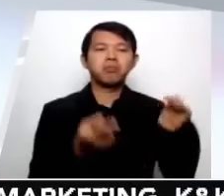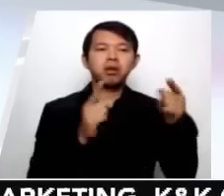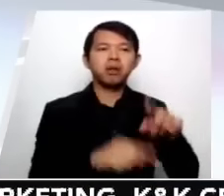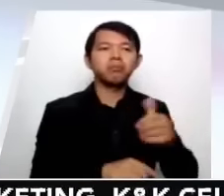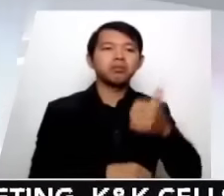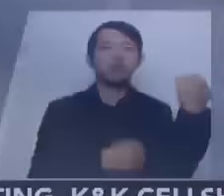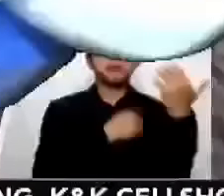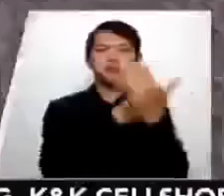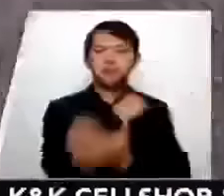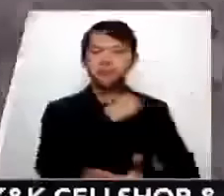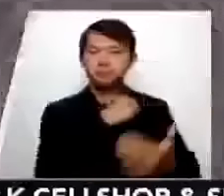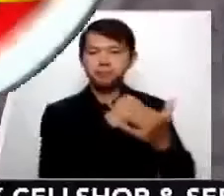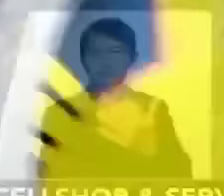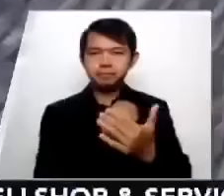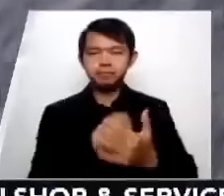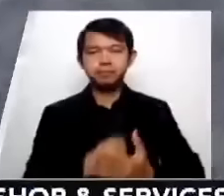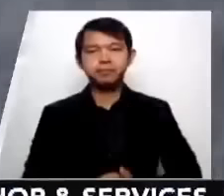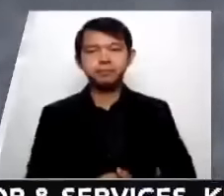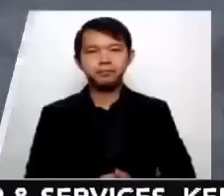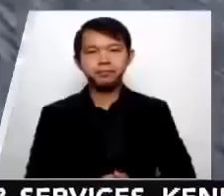Chino Gaston.